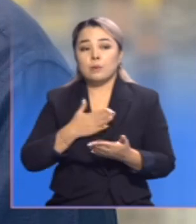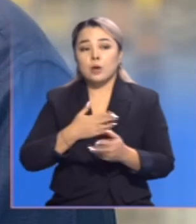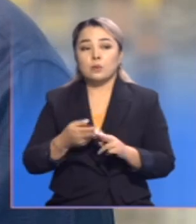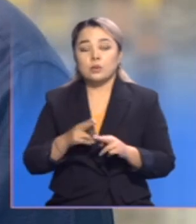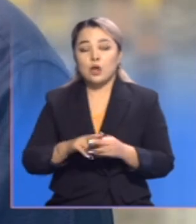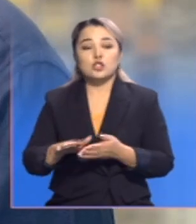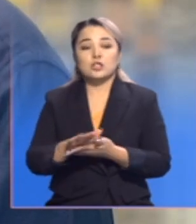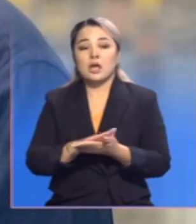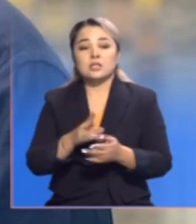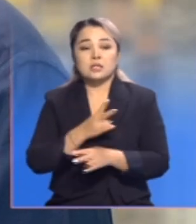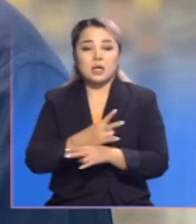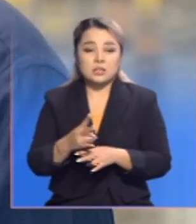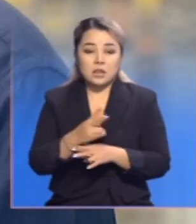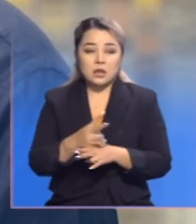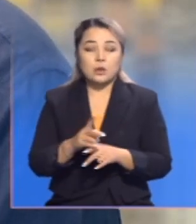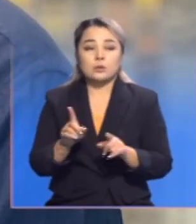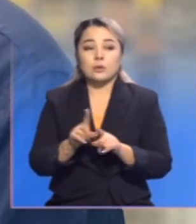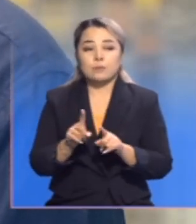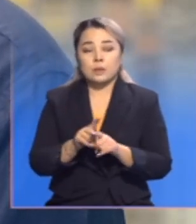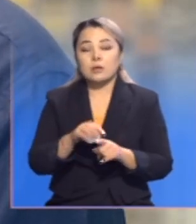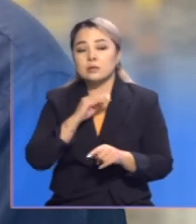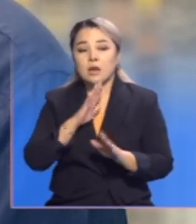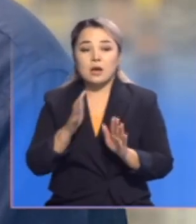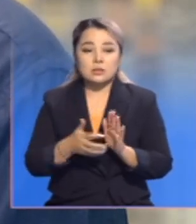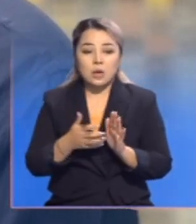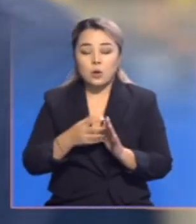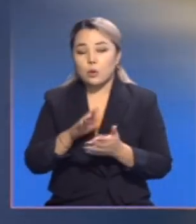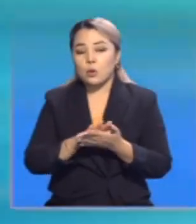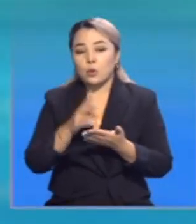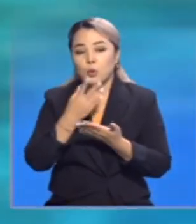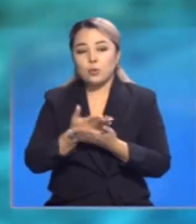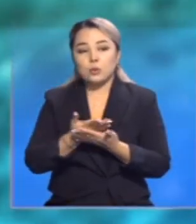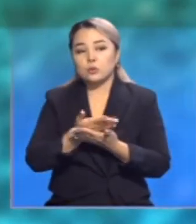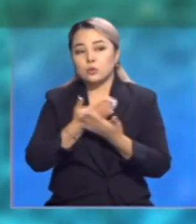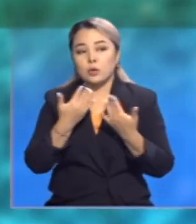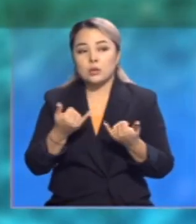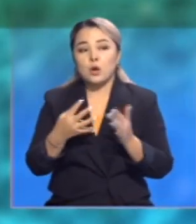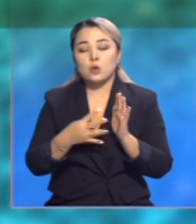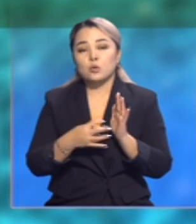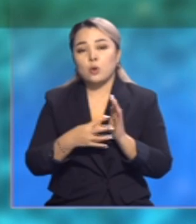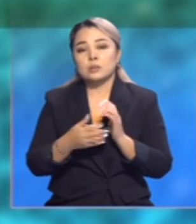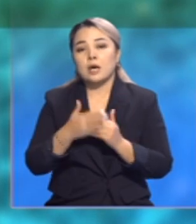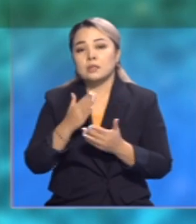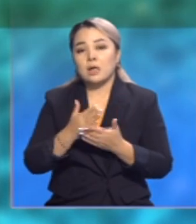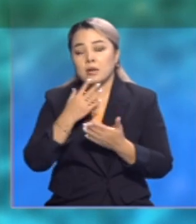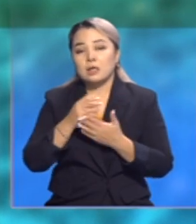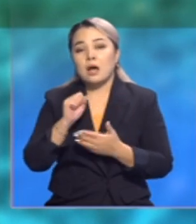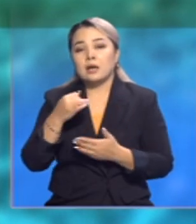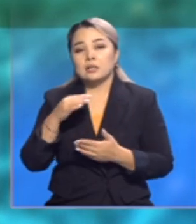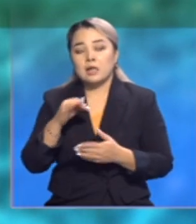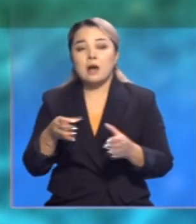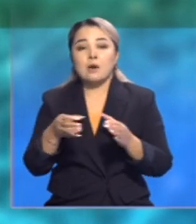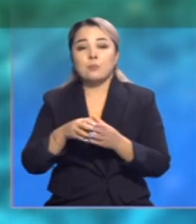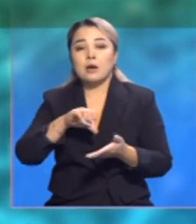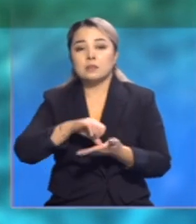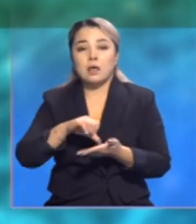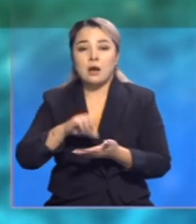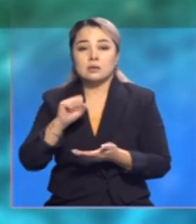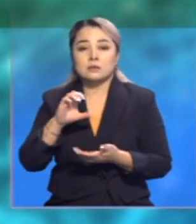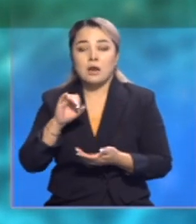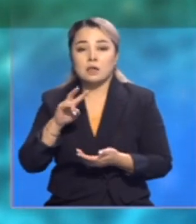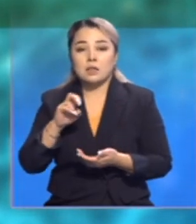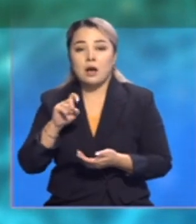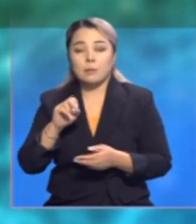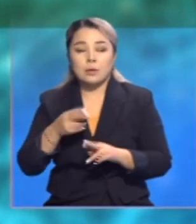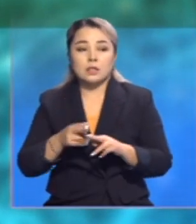олардан шыққандай бір зиян, яке болмаса жаңа кемшілік көріп атқан жоқпыз. Қазір 900-ден аса IT компания Астана хабтың резиденті.